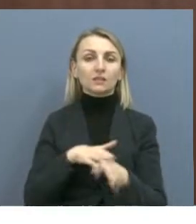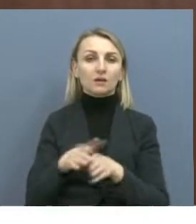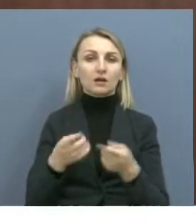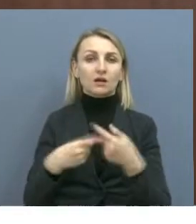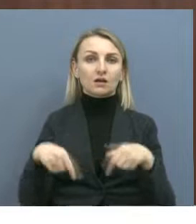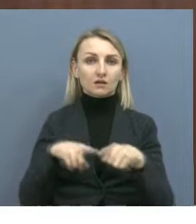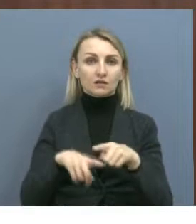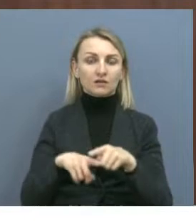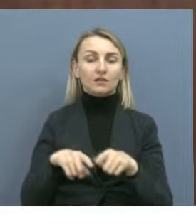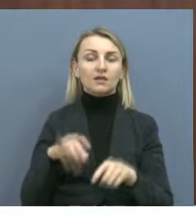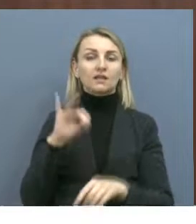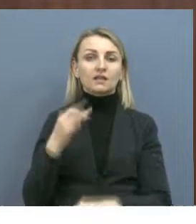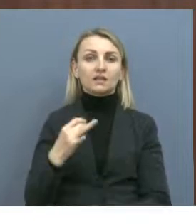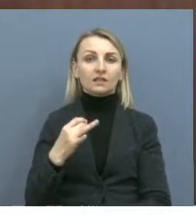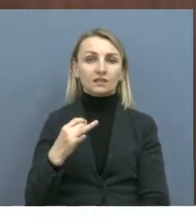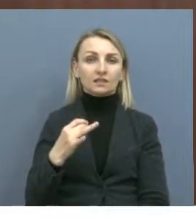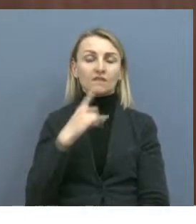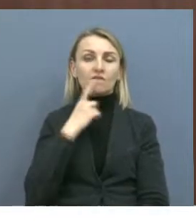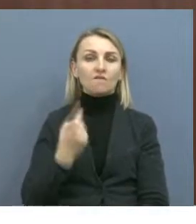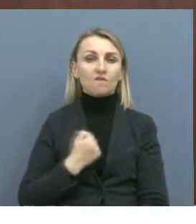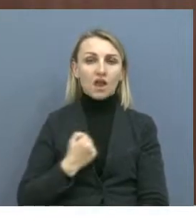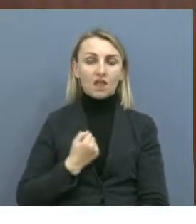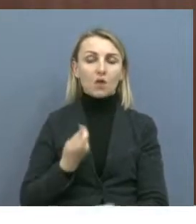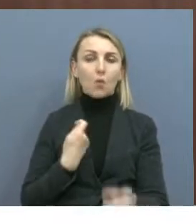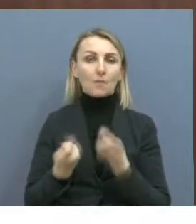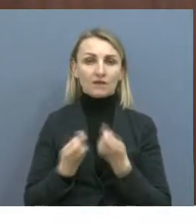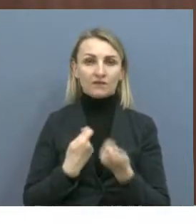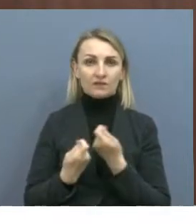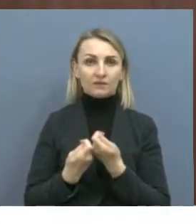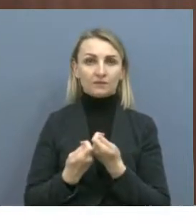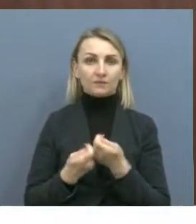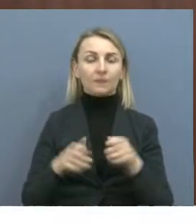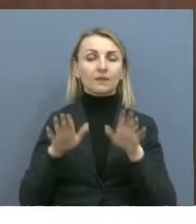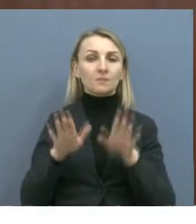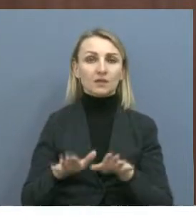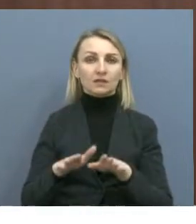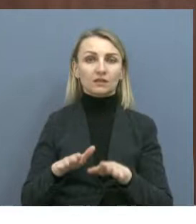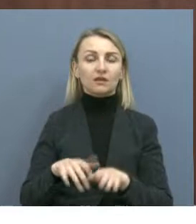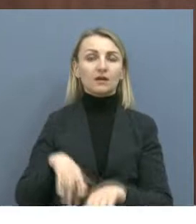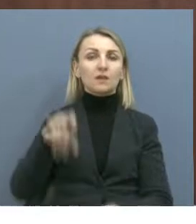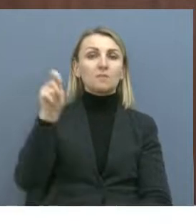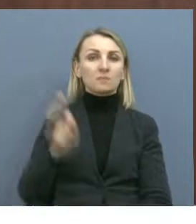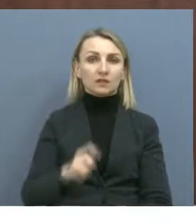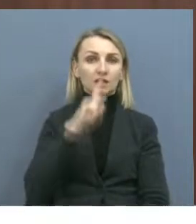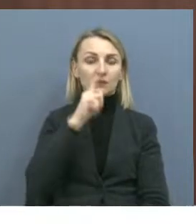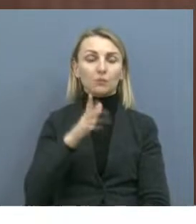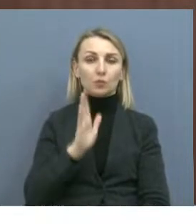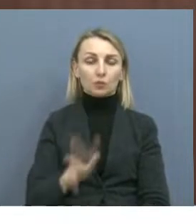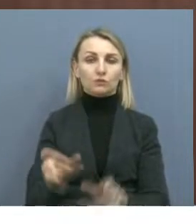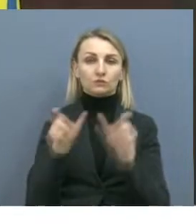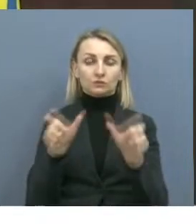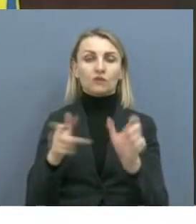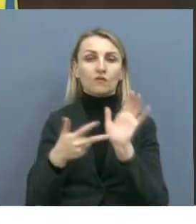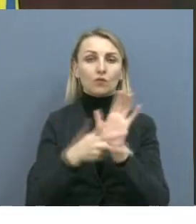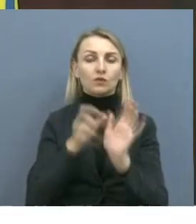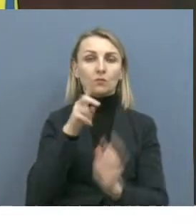бригада территориальной обороны, местных органов военного управления. На подъездах к путям границы области планируется установить 8 блокпостов, а